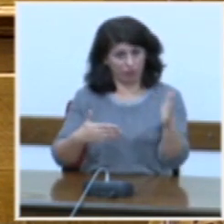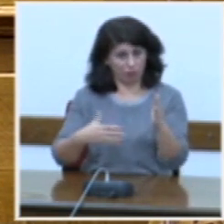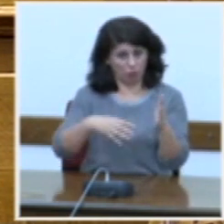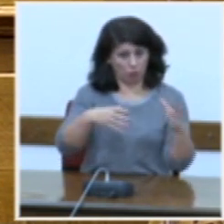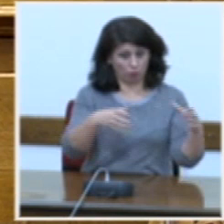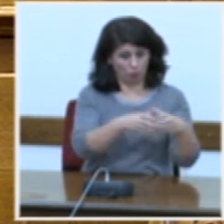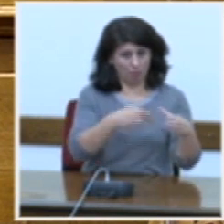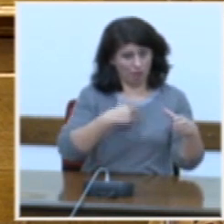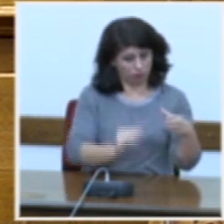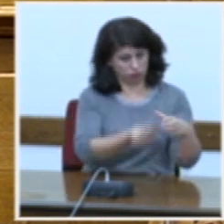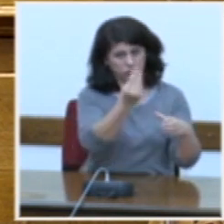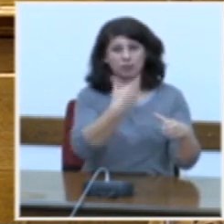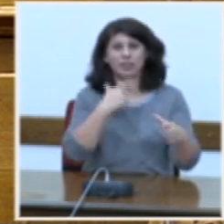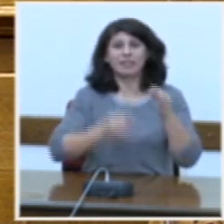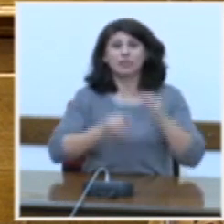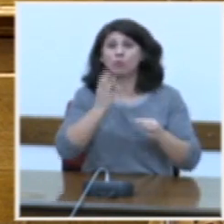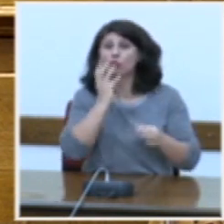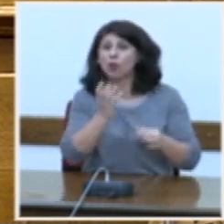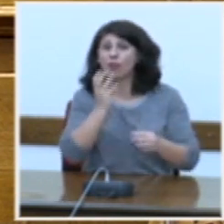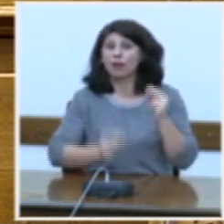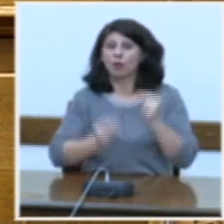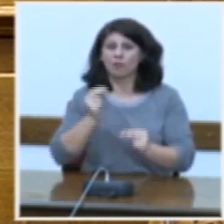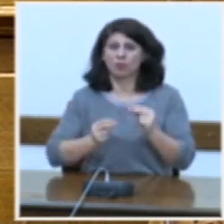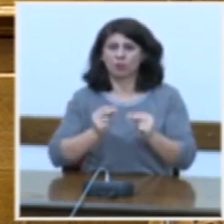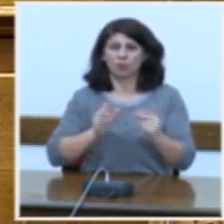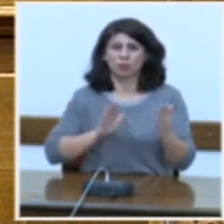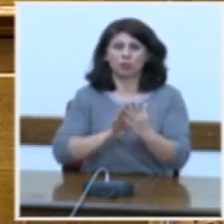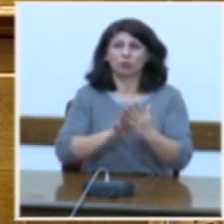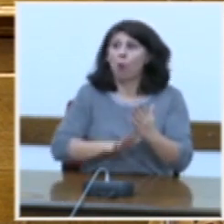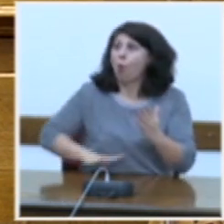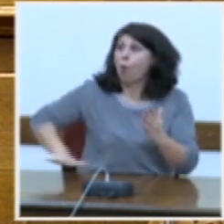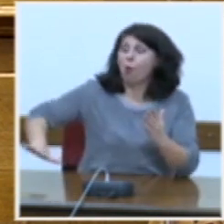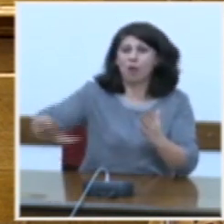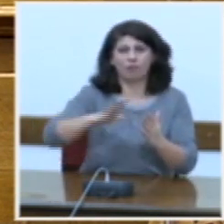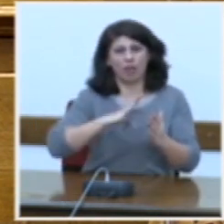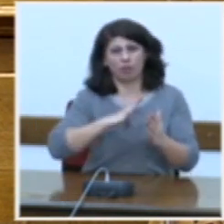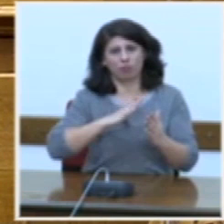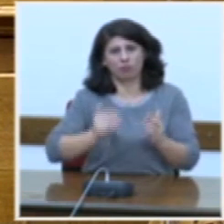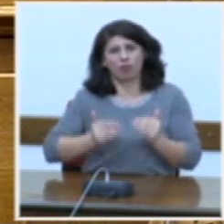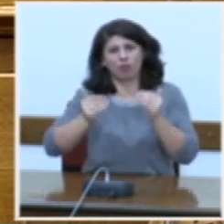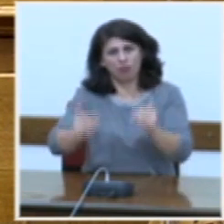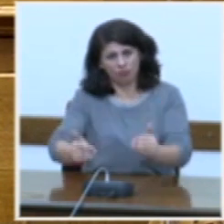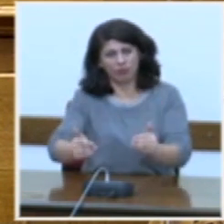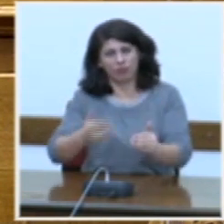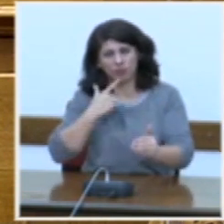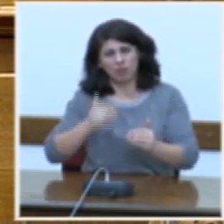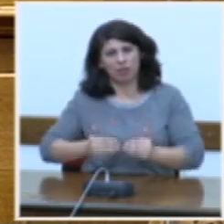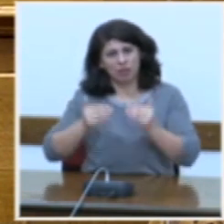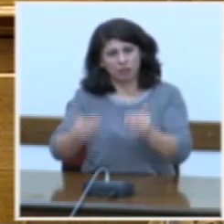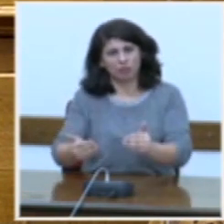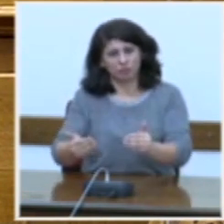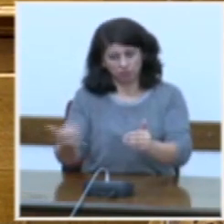να συζητήσουμε τα σοβαρά προβλήματα που αντιμετωπίζει όλος αυτός ο κόσμος. Και αναβλήθηκε, την αναβάλαμε για να βρεθούμε στη